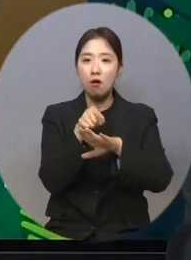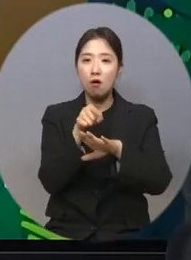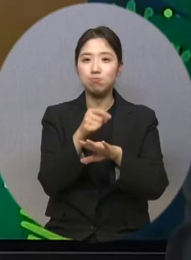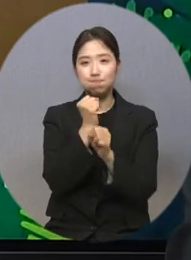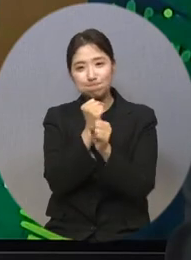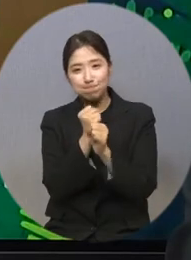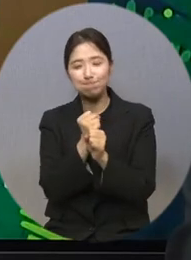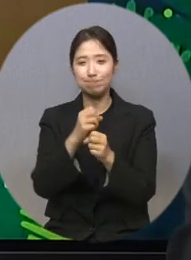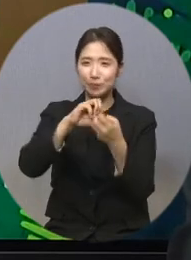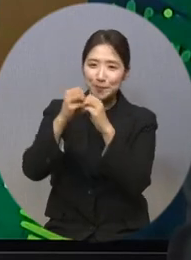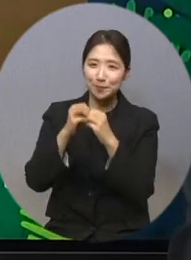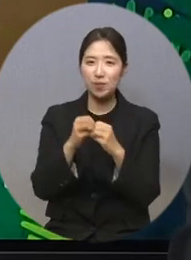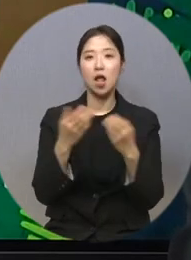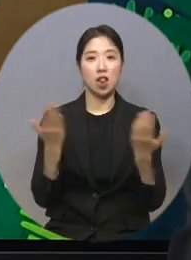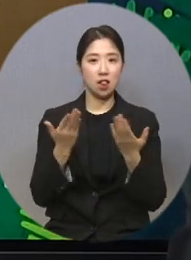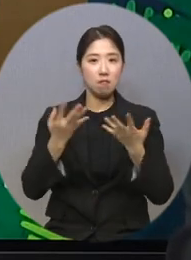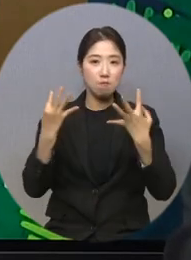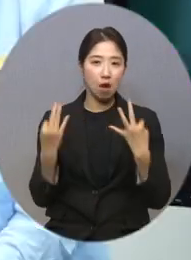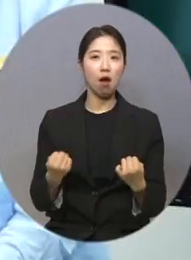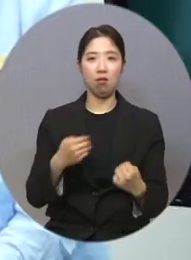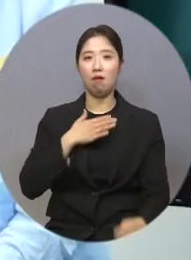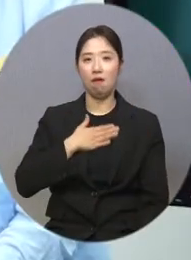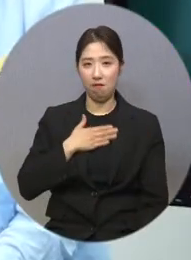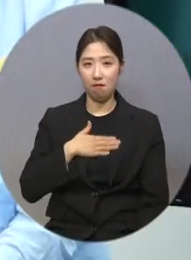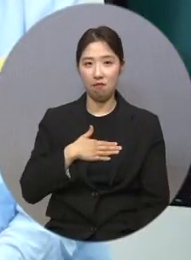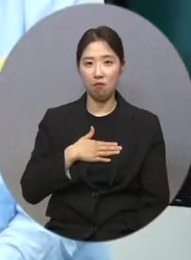이런 직업을 많이 하신다고 제가 알고 있거든요.